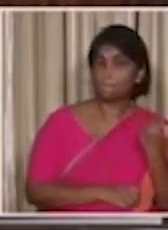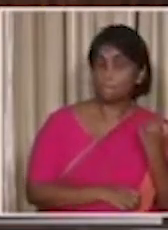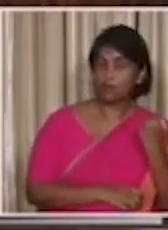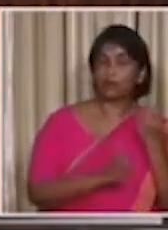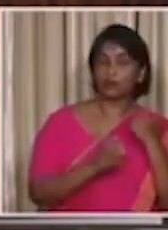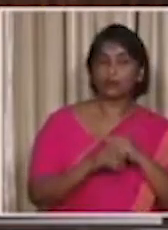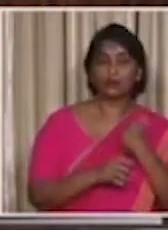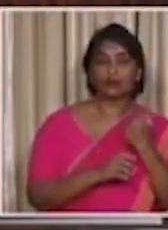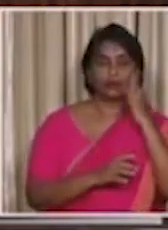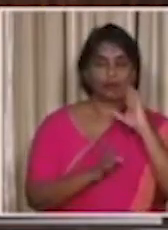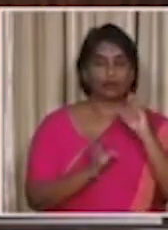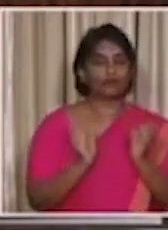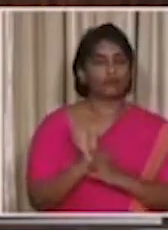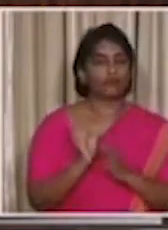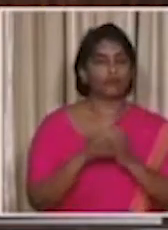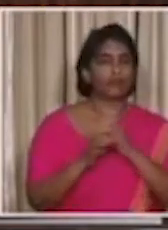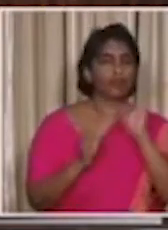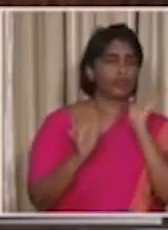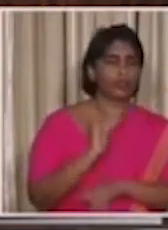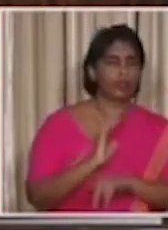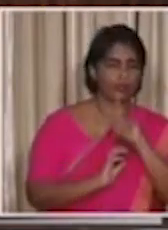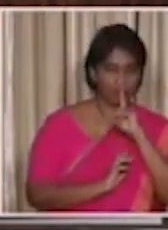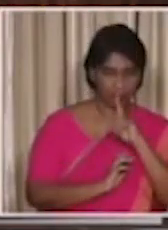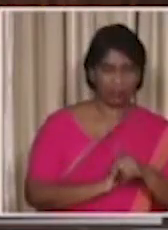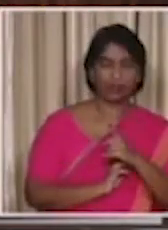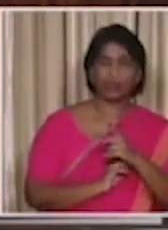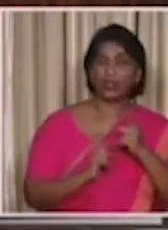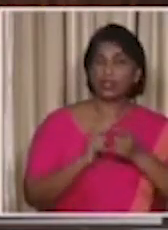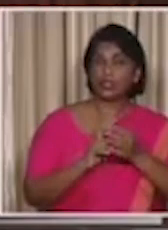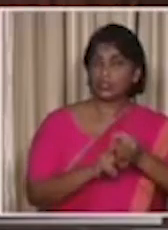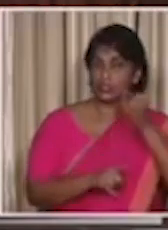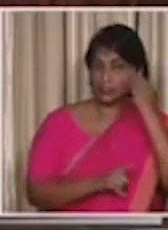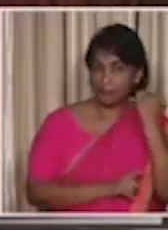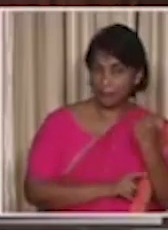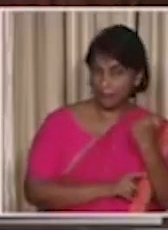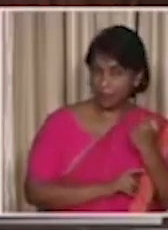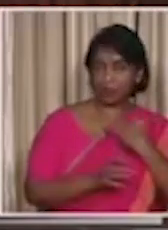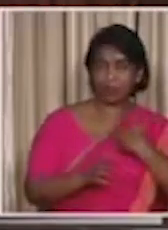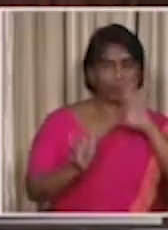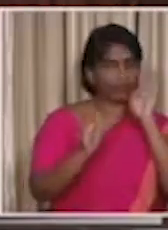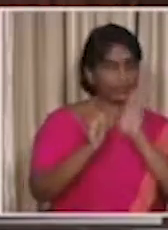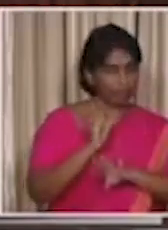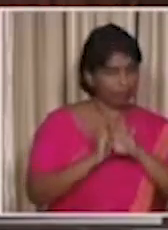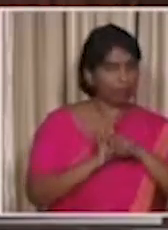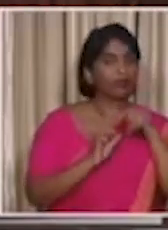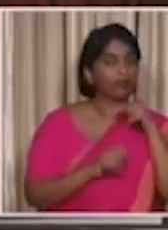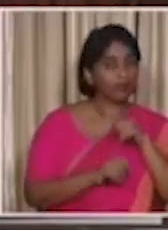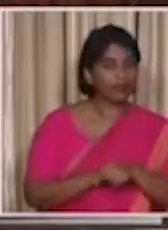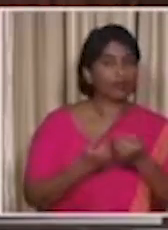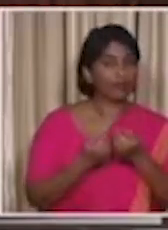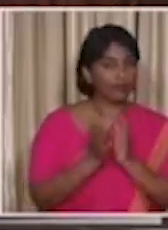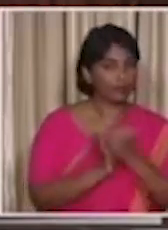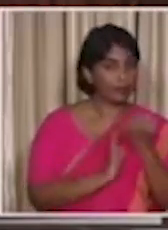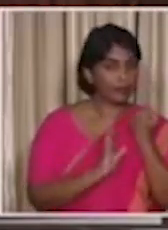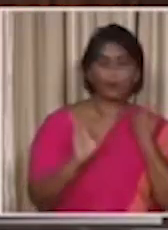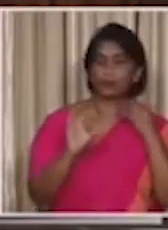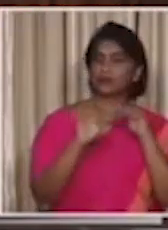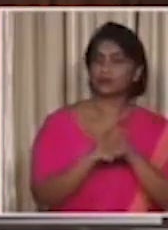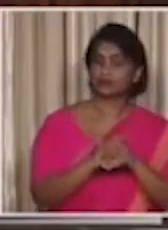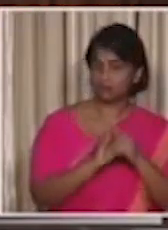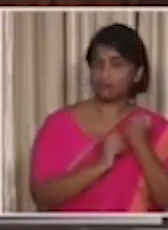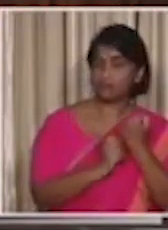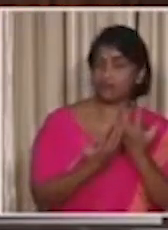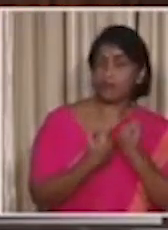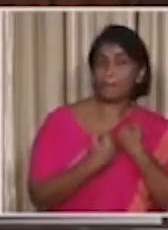හමුවේ ස්වාධීන කොමිෂන් සභා එපා කියනවා. විධායක ජනාධිපති ක්‍රමය ප්‍රතික්ෂේප කරපු අය තමන් බලයට පත් වුණා මේ